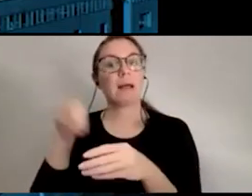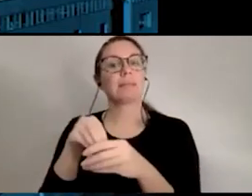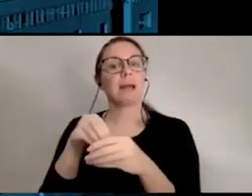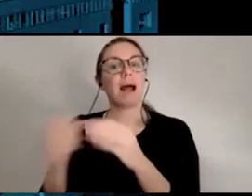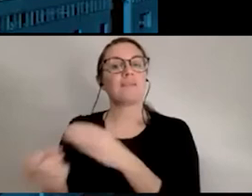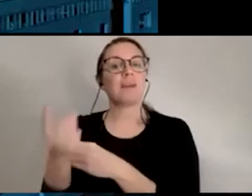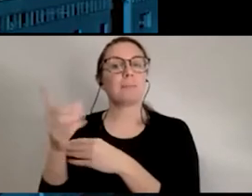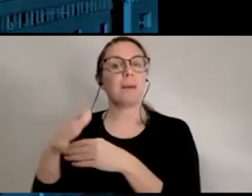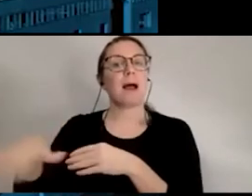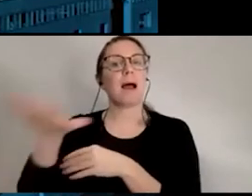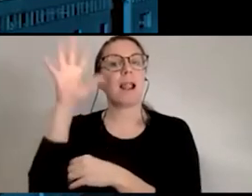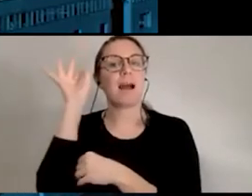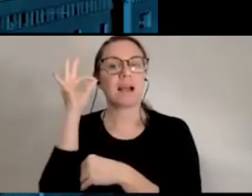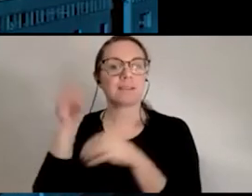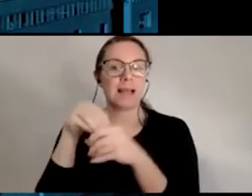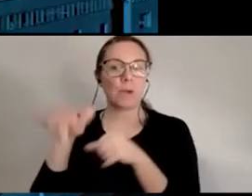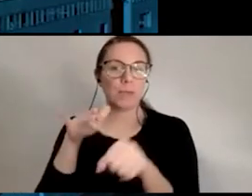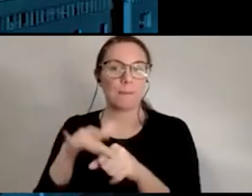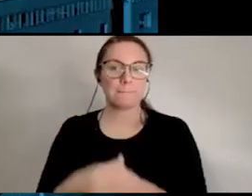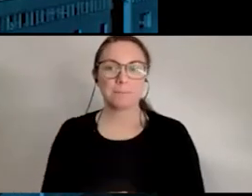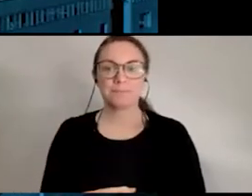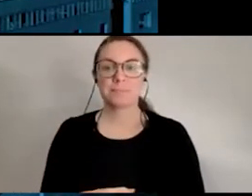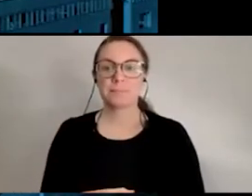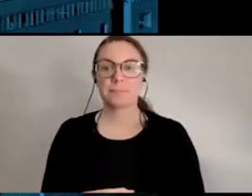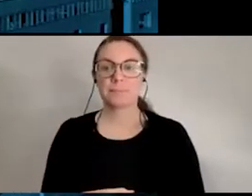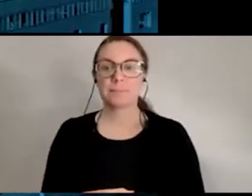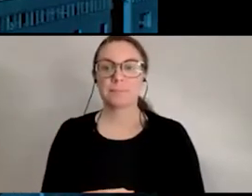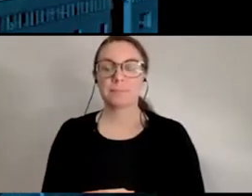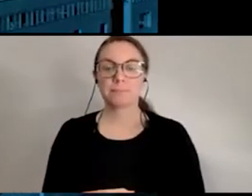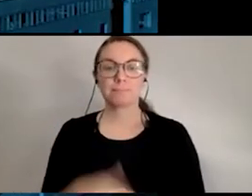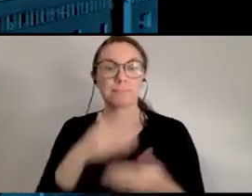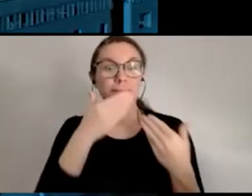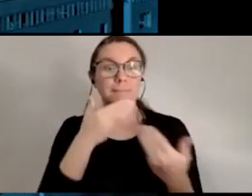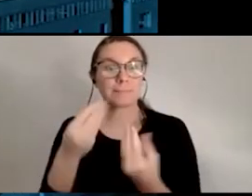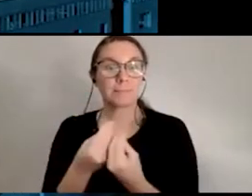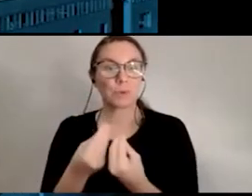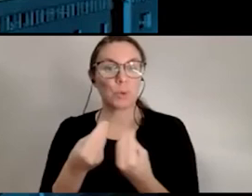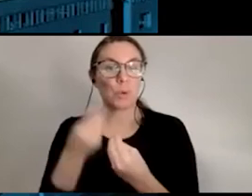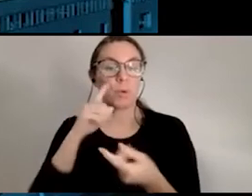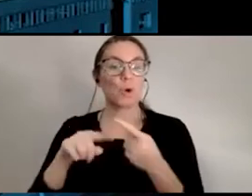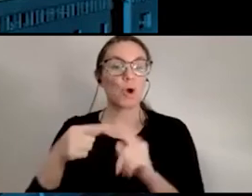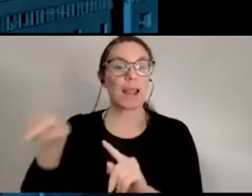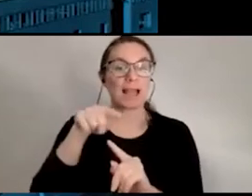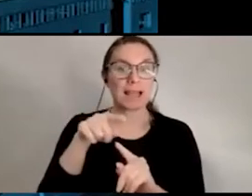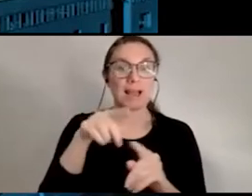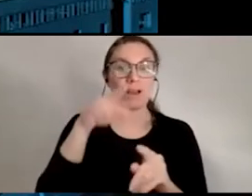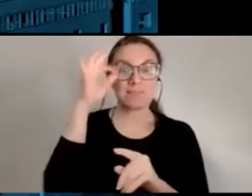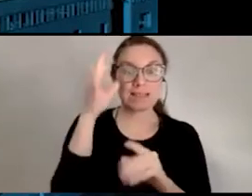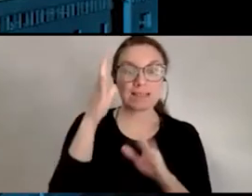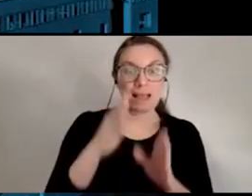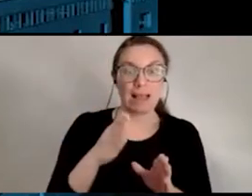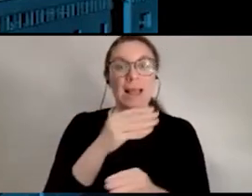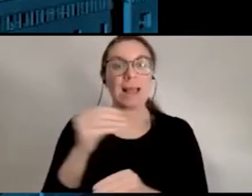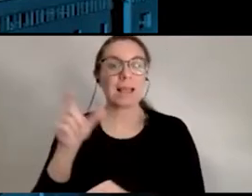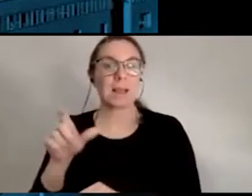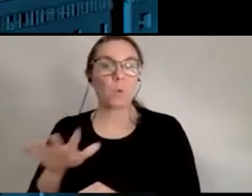à l'UQAM. Tout d'abord, je tiens à remercier chaleureusement nos collègues français et québécois qui ont accepté notre invitation.